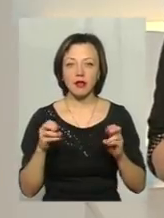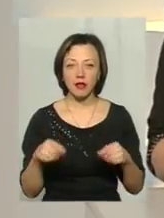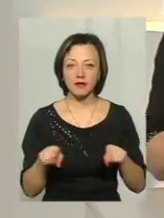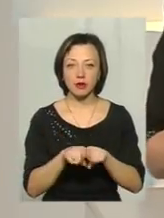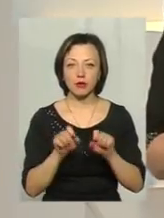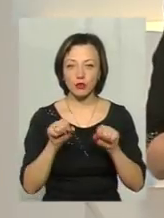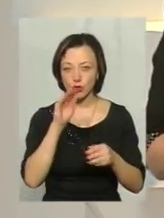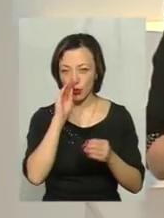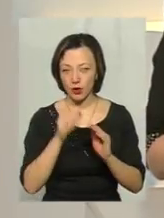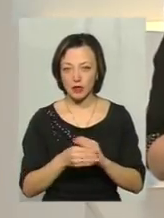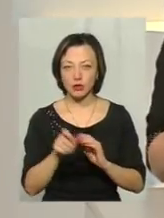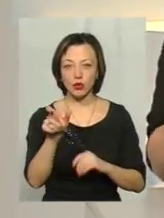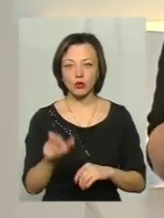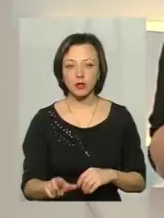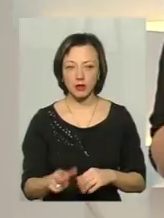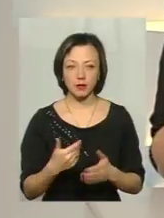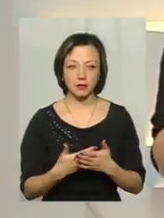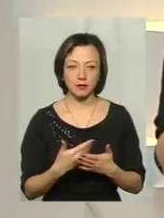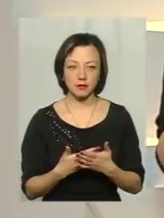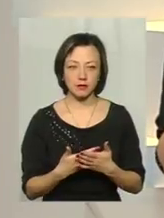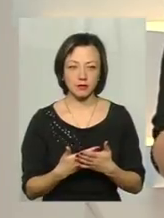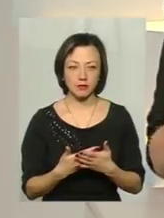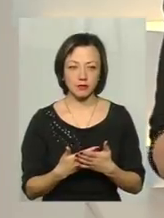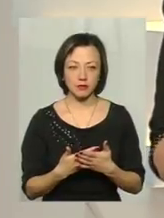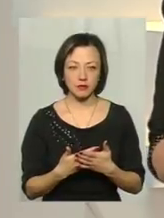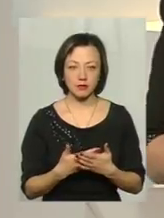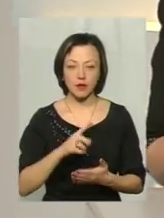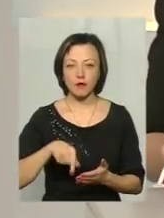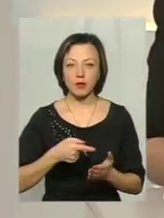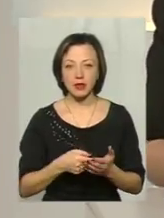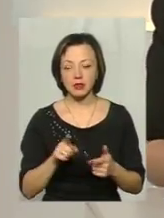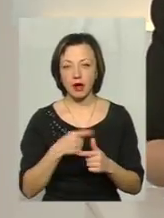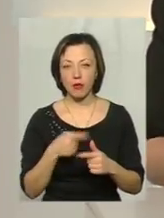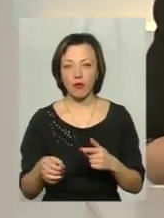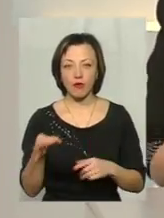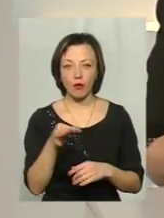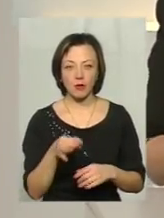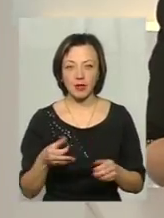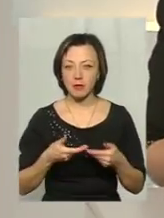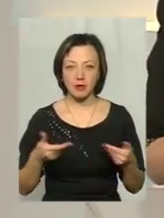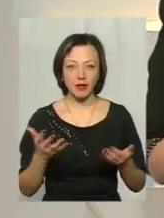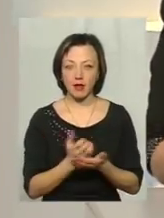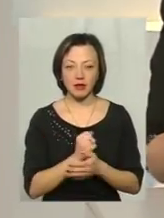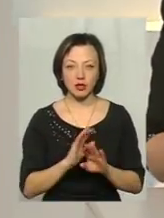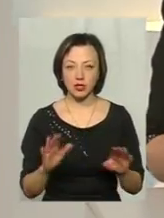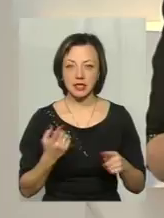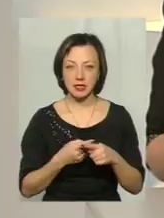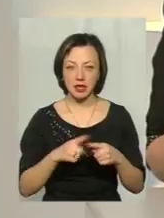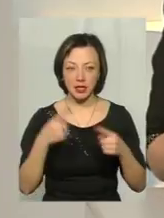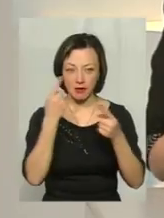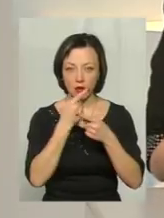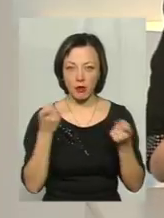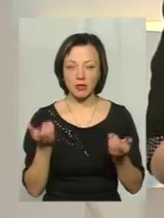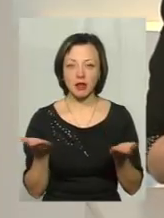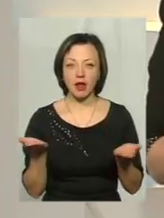таки може укритись людина в місті або в області, і ми не знайшли. Тобто це інформація,